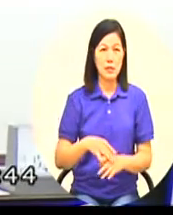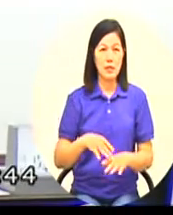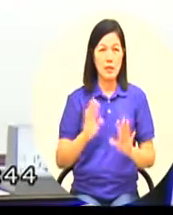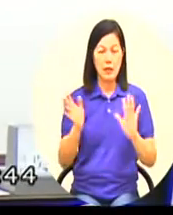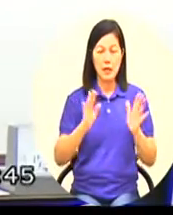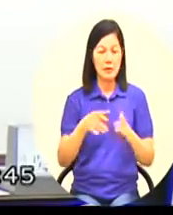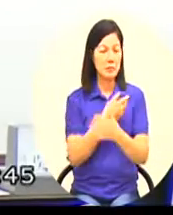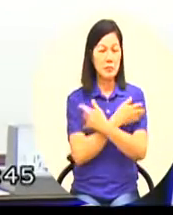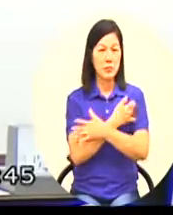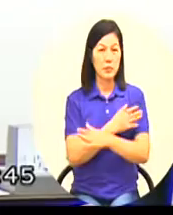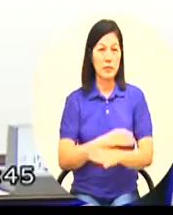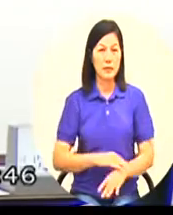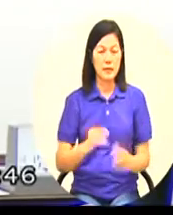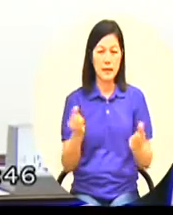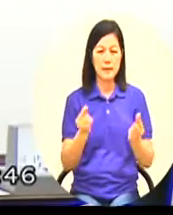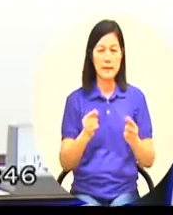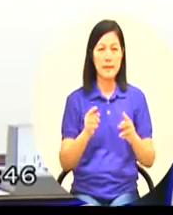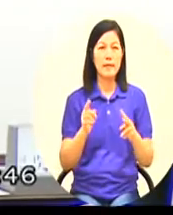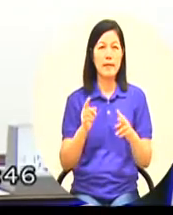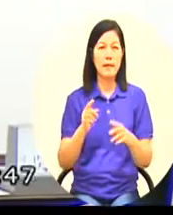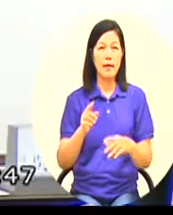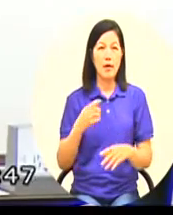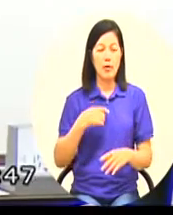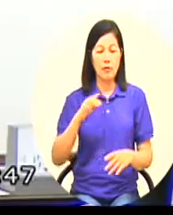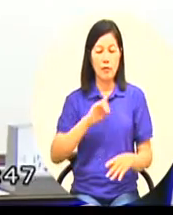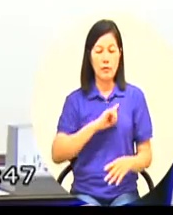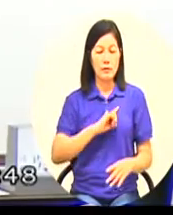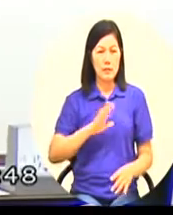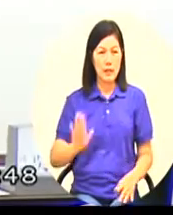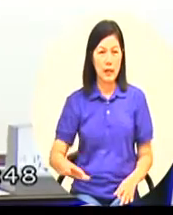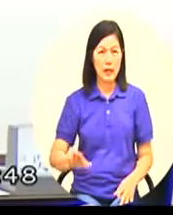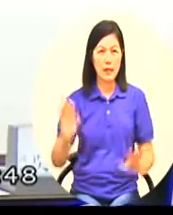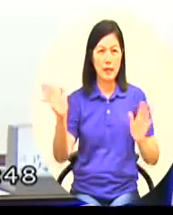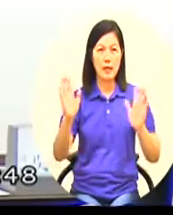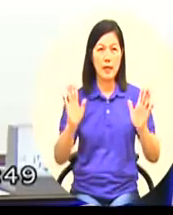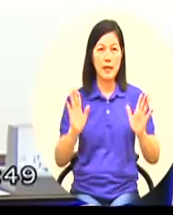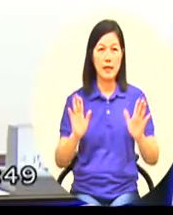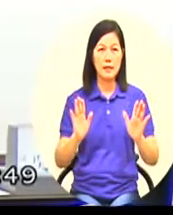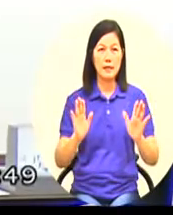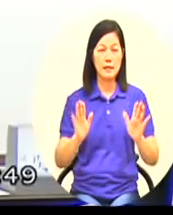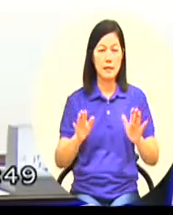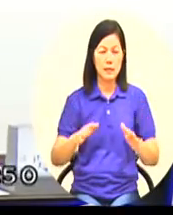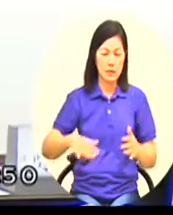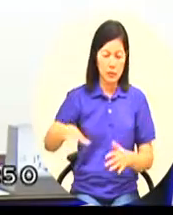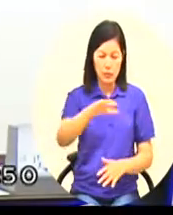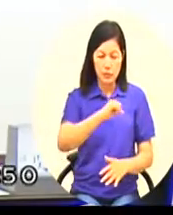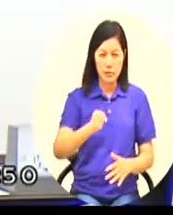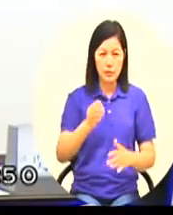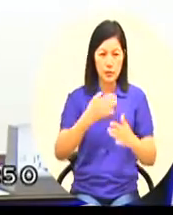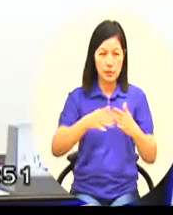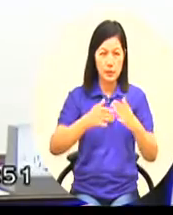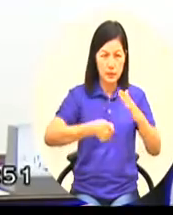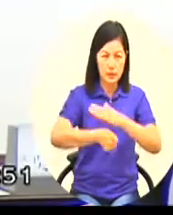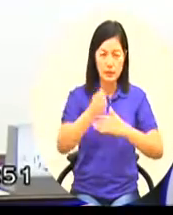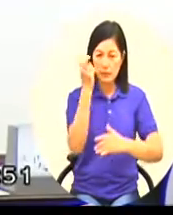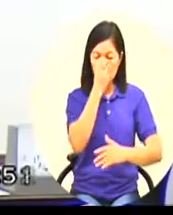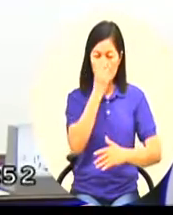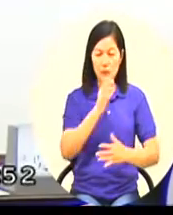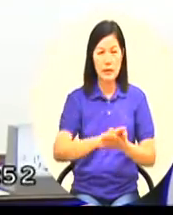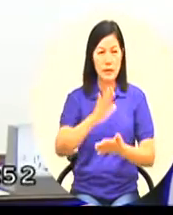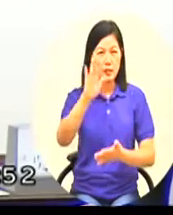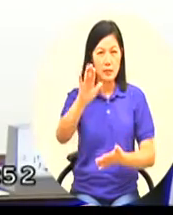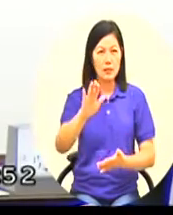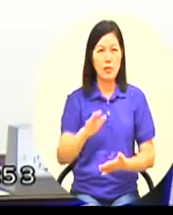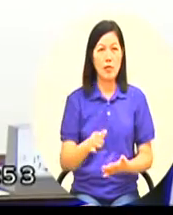就很像我们小时候整个政府有什么样的政策，它是全面性的，所有校园去做的。好，看看是不是以后，因